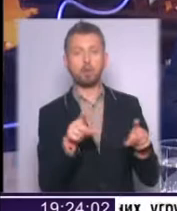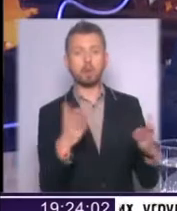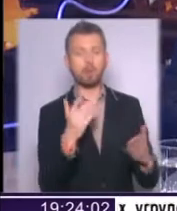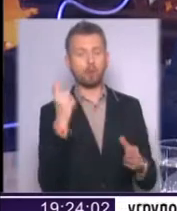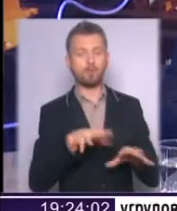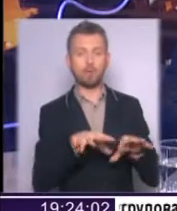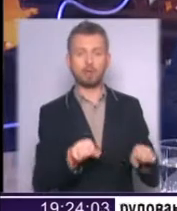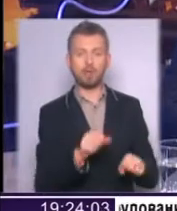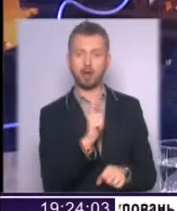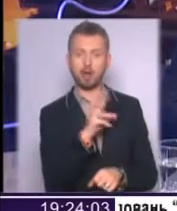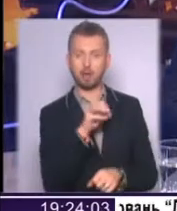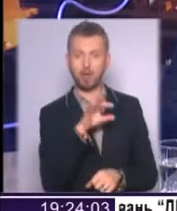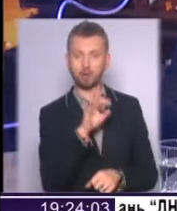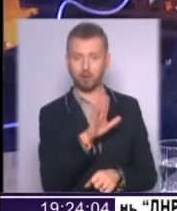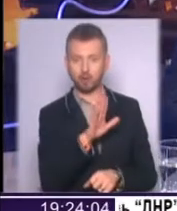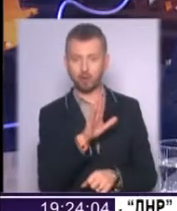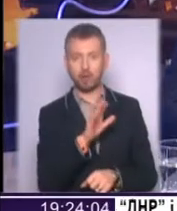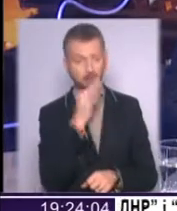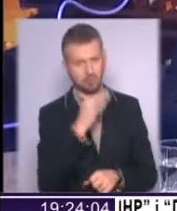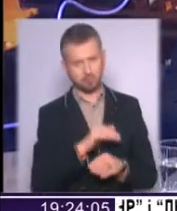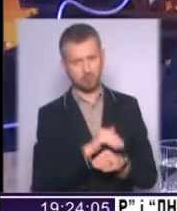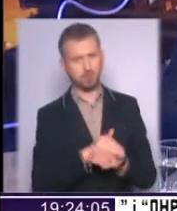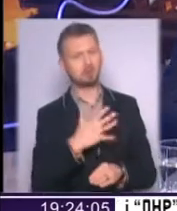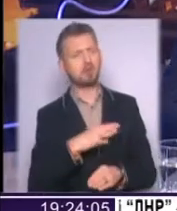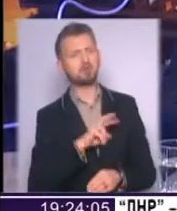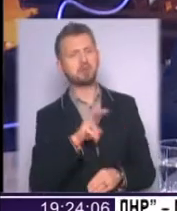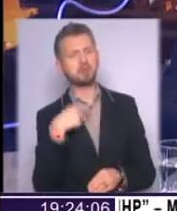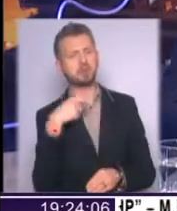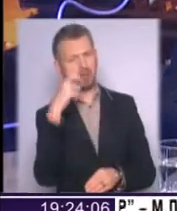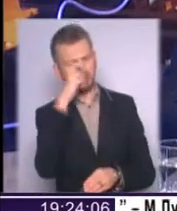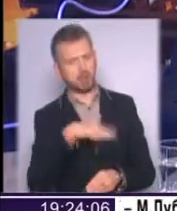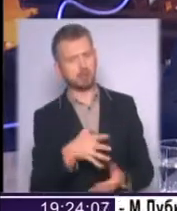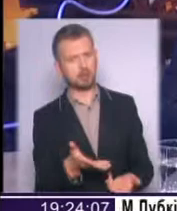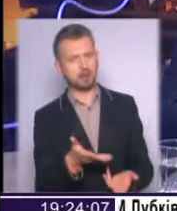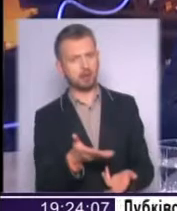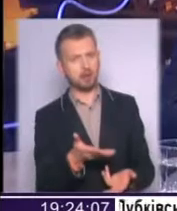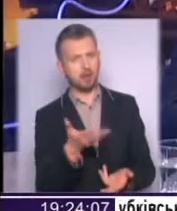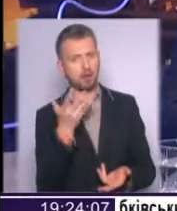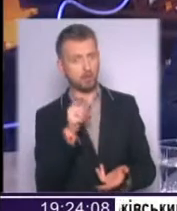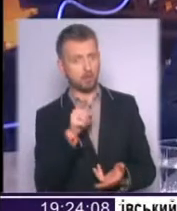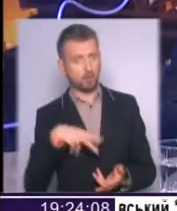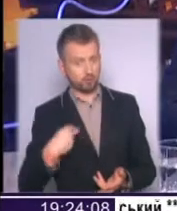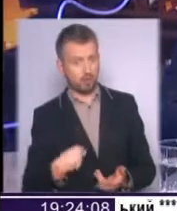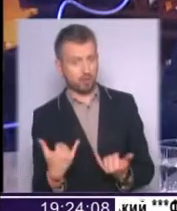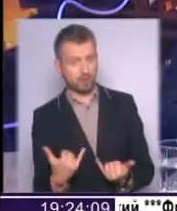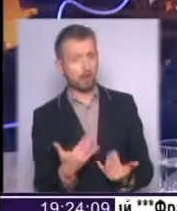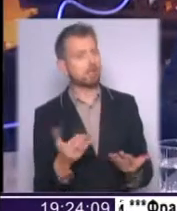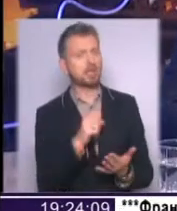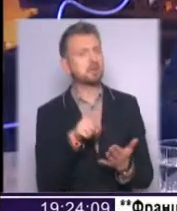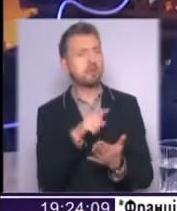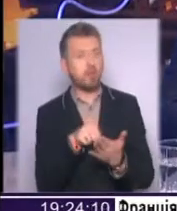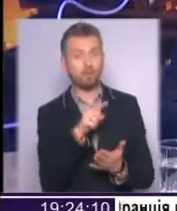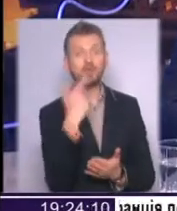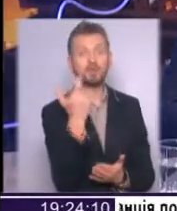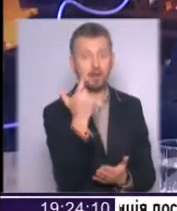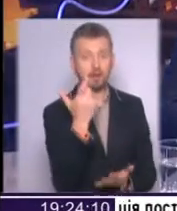володіє Ахметов. Скажіть, будь ласка, ви чого прийшли до президента країни? Так. Коли він у Франції? І з якими, власне, запитаннями? Ви власники,